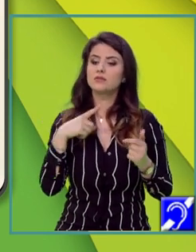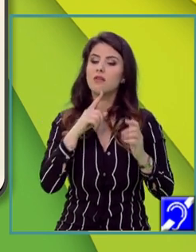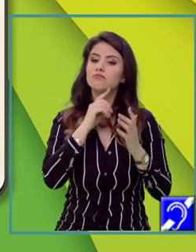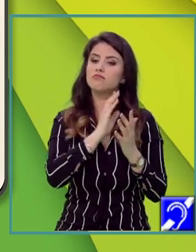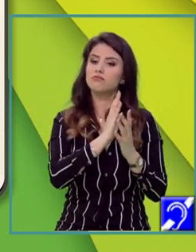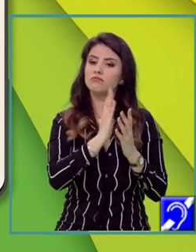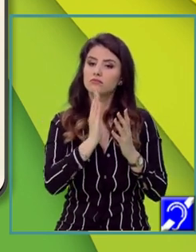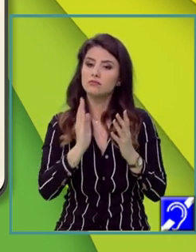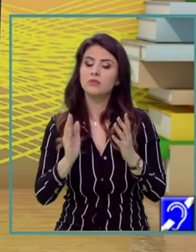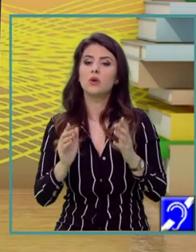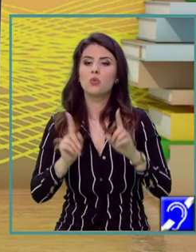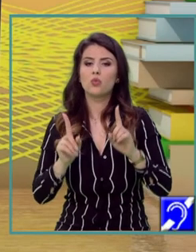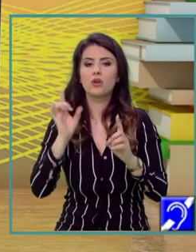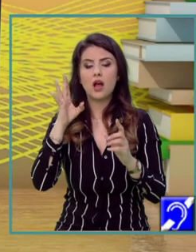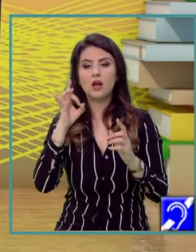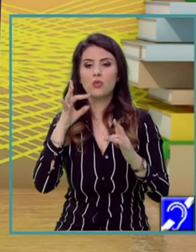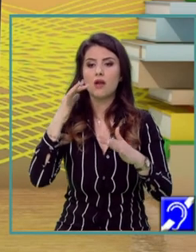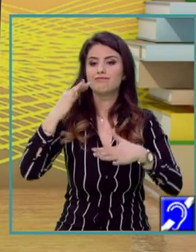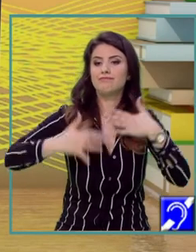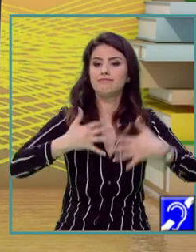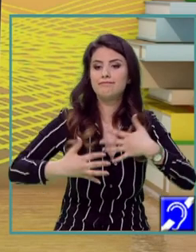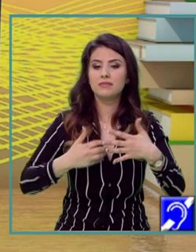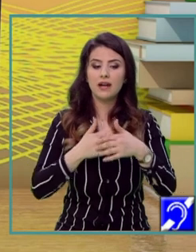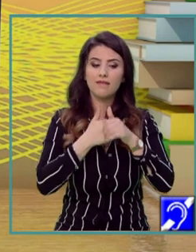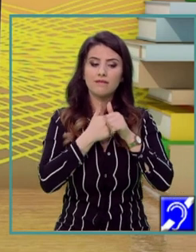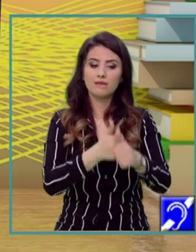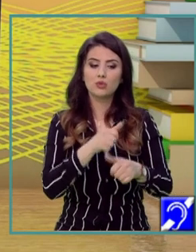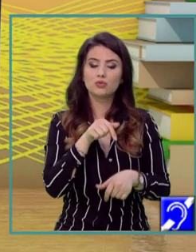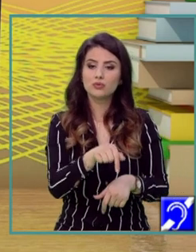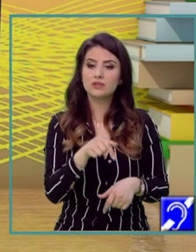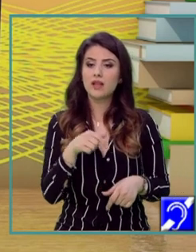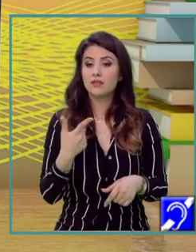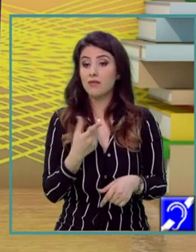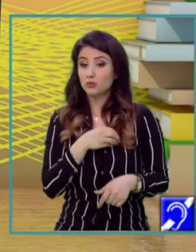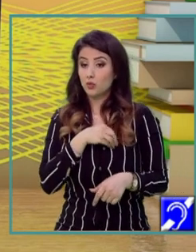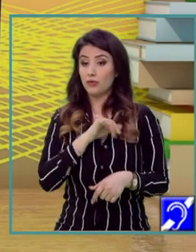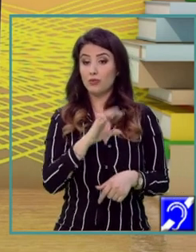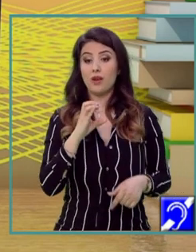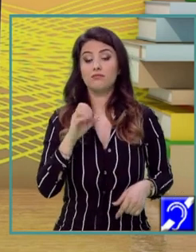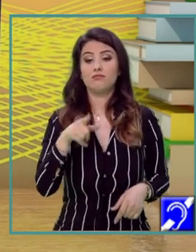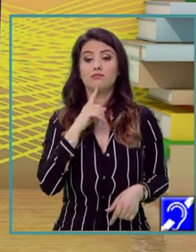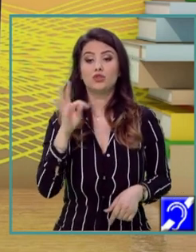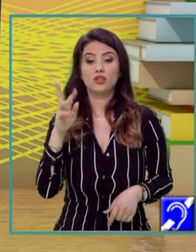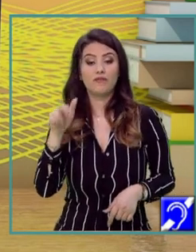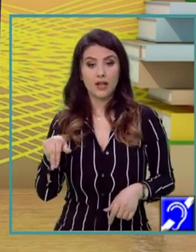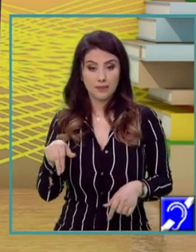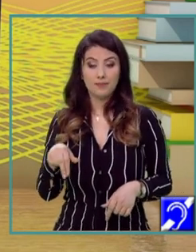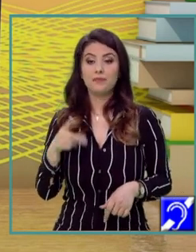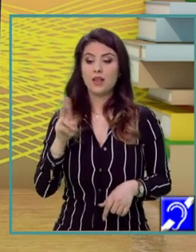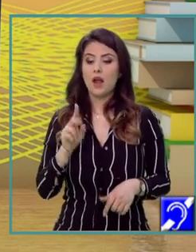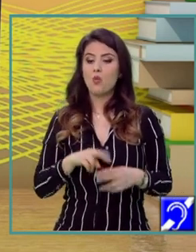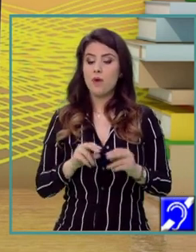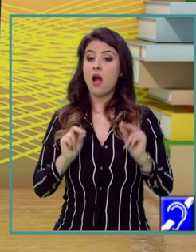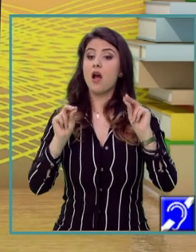ne cronologice și în funcție de acest timp subiectivă a individului în să o data ajuns pe front